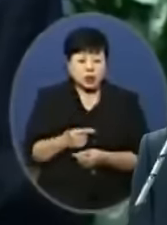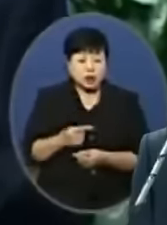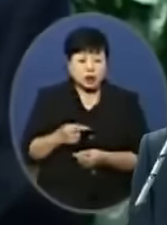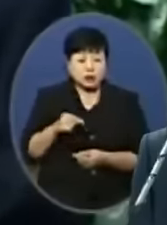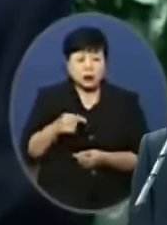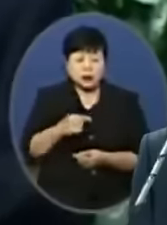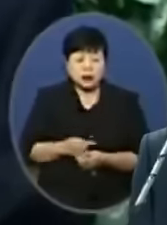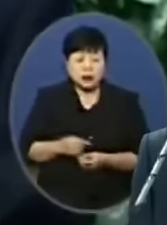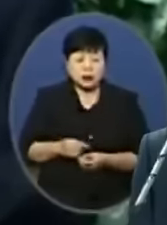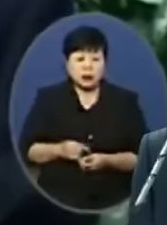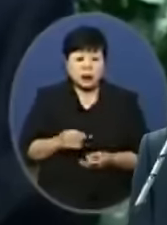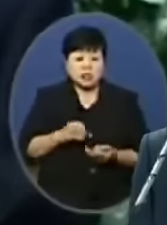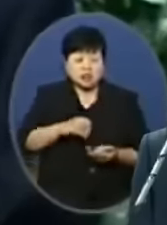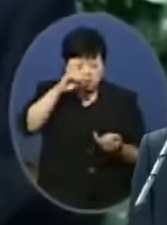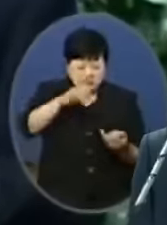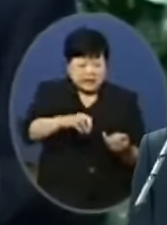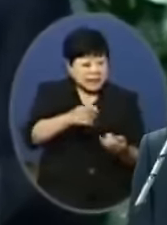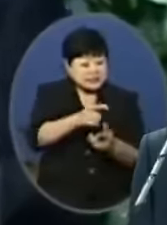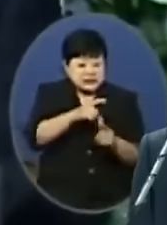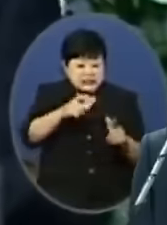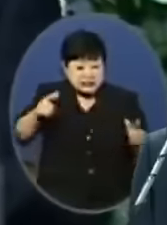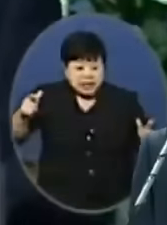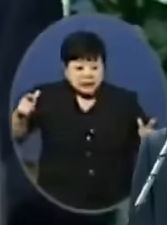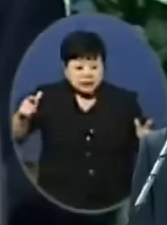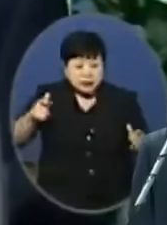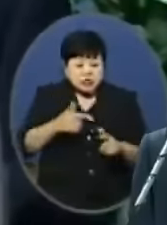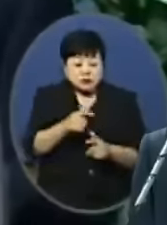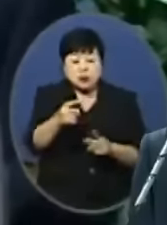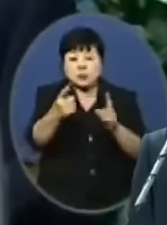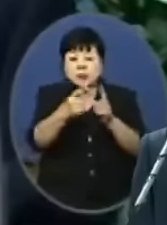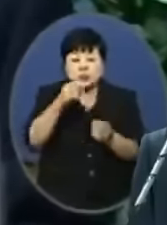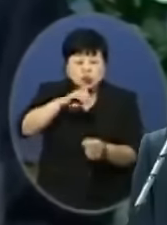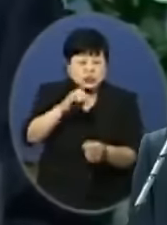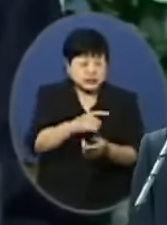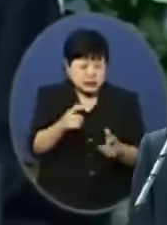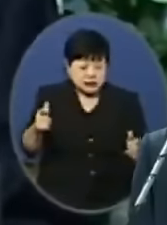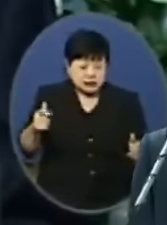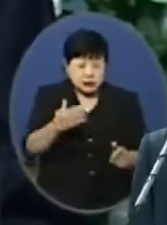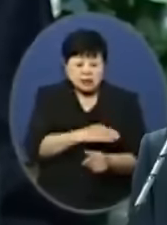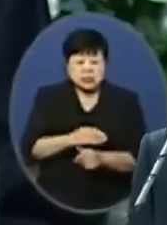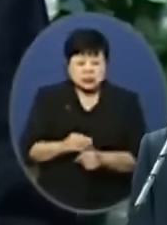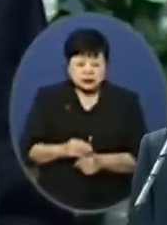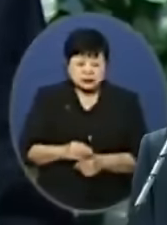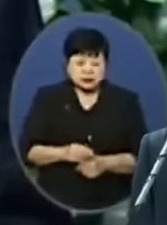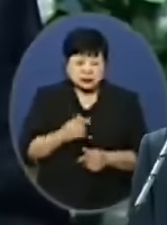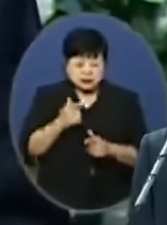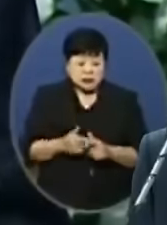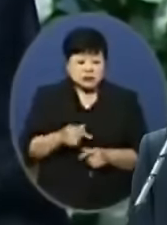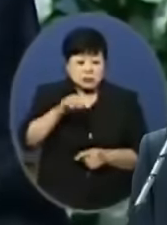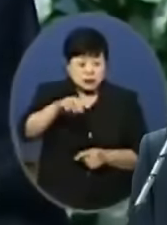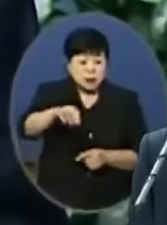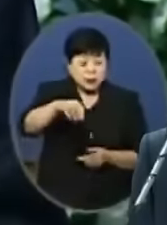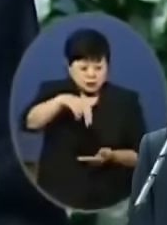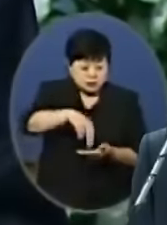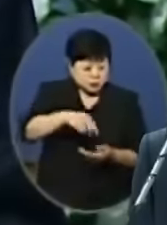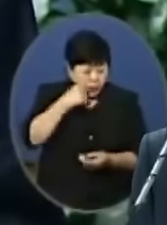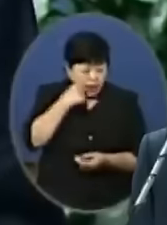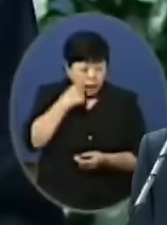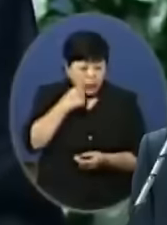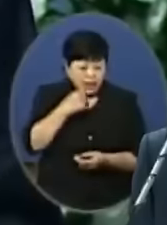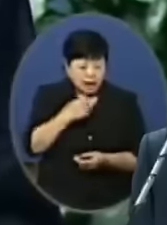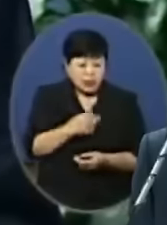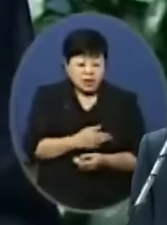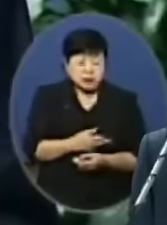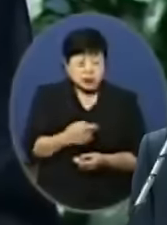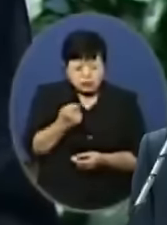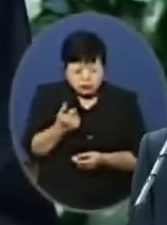아니한다. 예수님이 여러분을 만나면 정죄하지 않습니다. 정죄하면 예수님 앞에 설 사람이 없지요. 크고